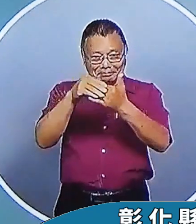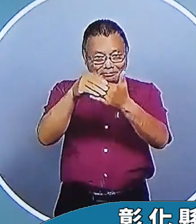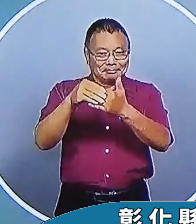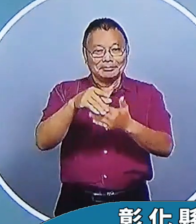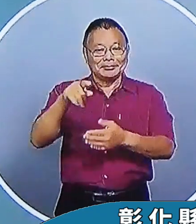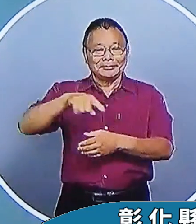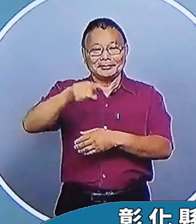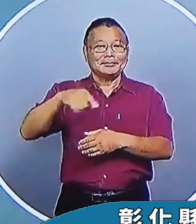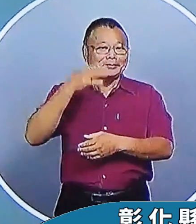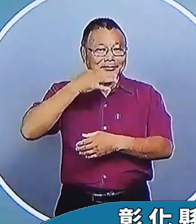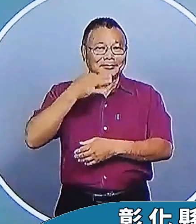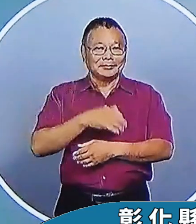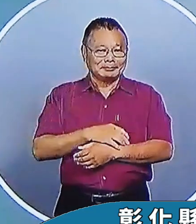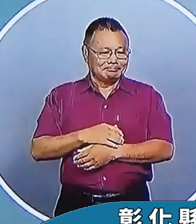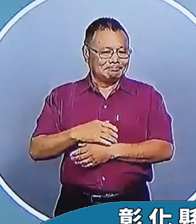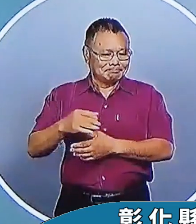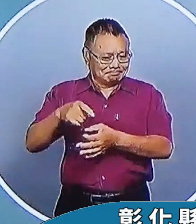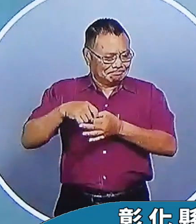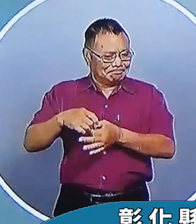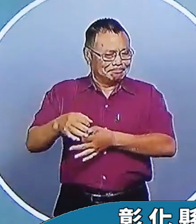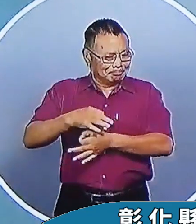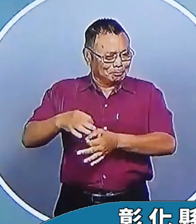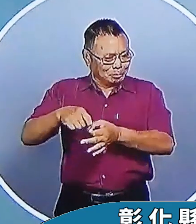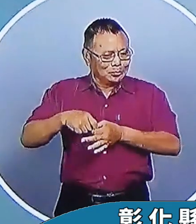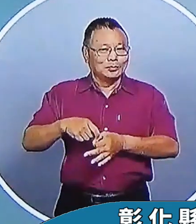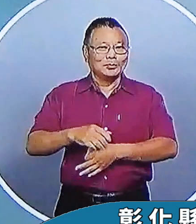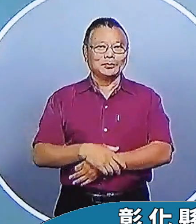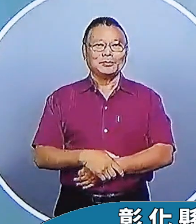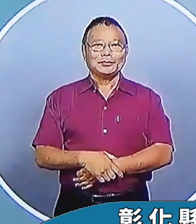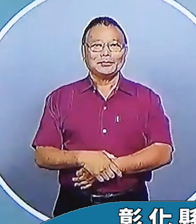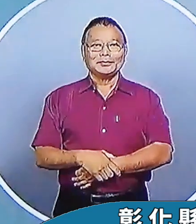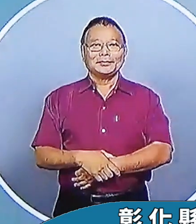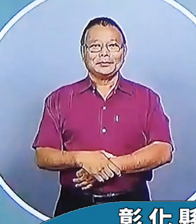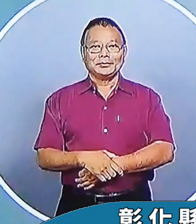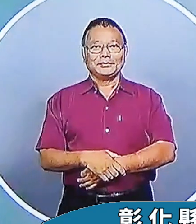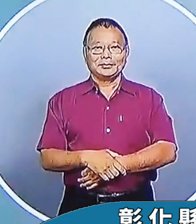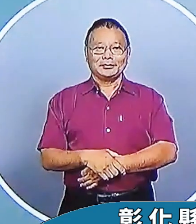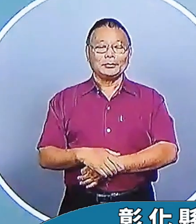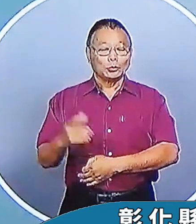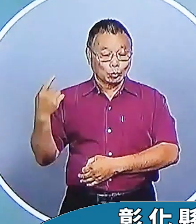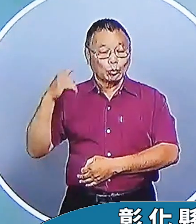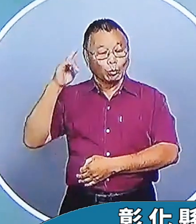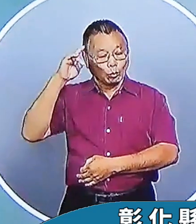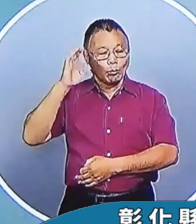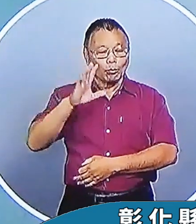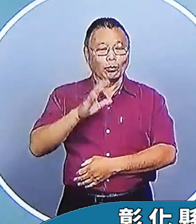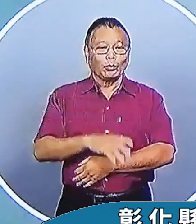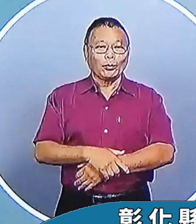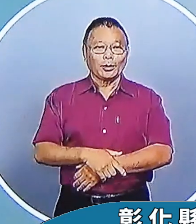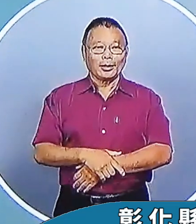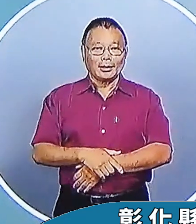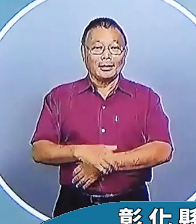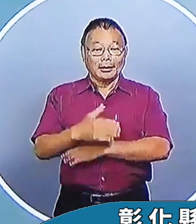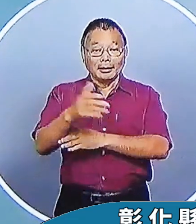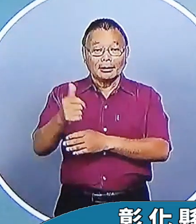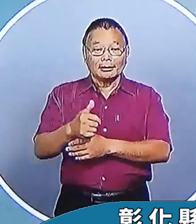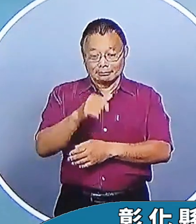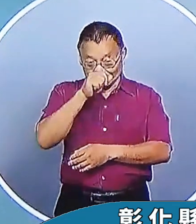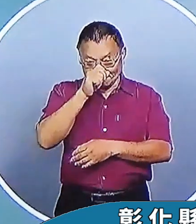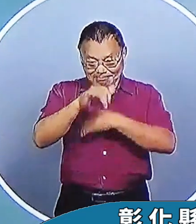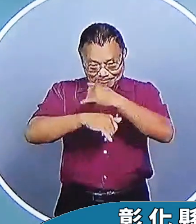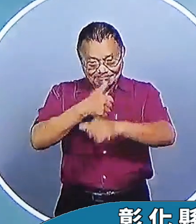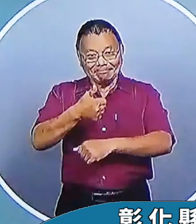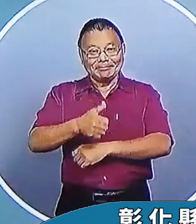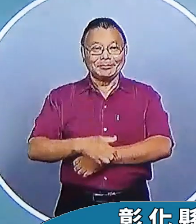们的彰化能够拼经济。另外我嘛提出就是咱的管理好生